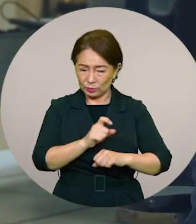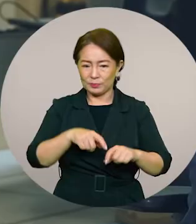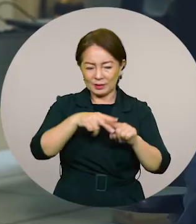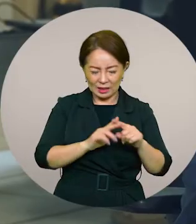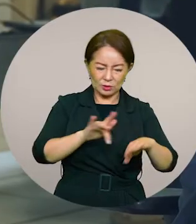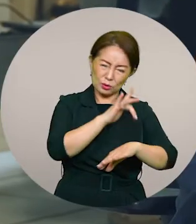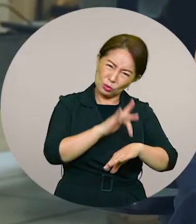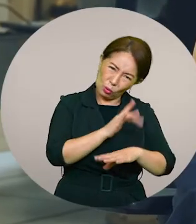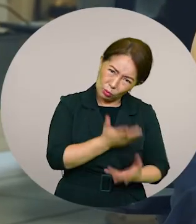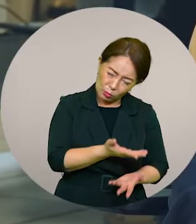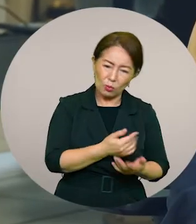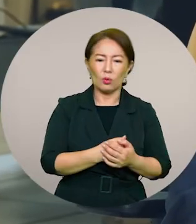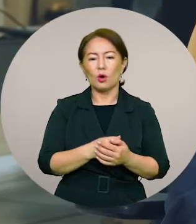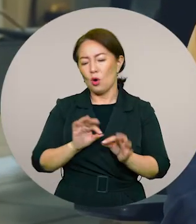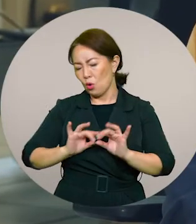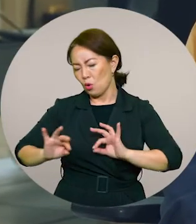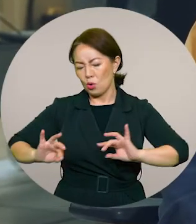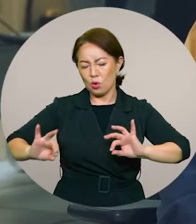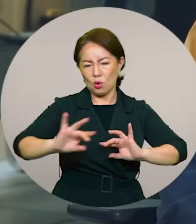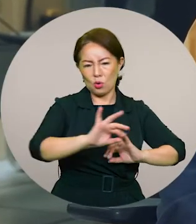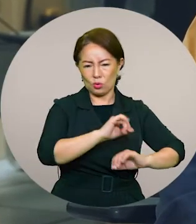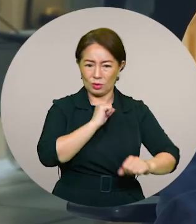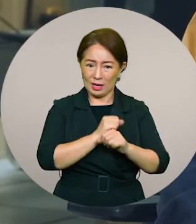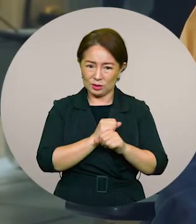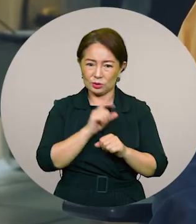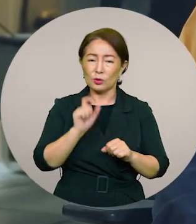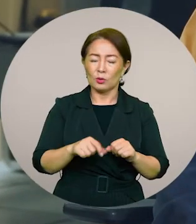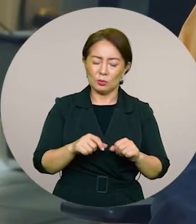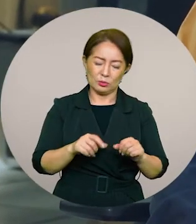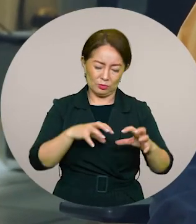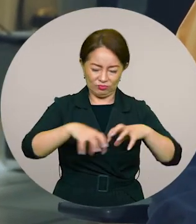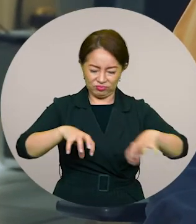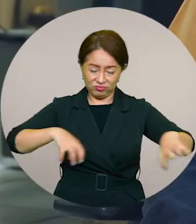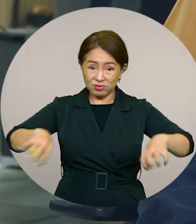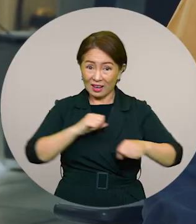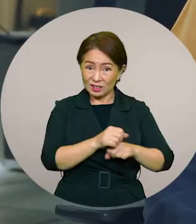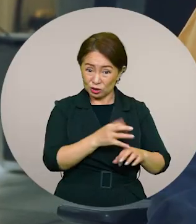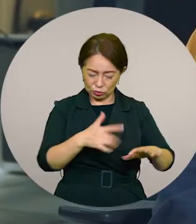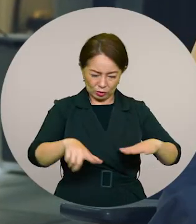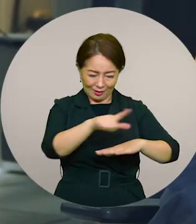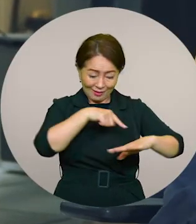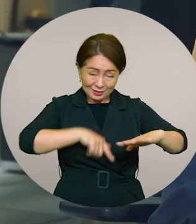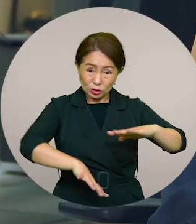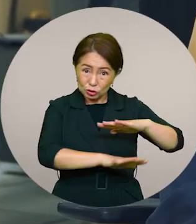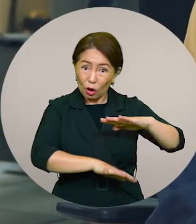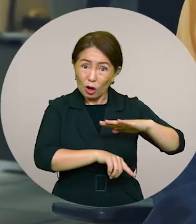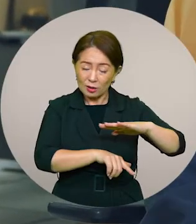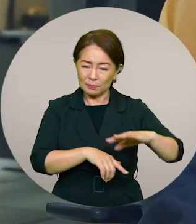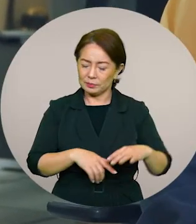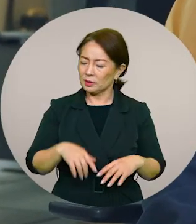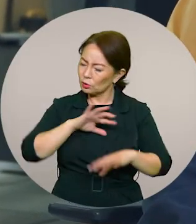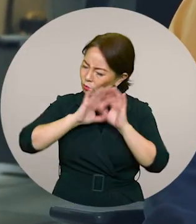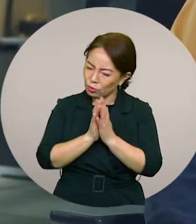засварын төвч гэдэг юм уу тий. Одоо бусад ингээд нөгөө одоо шопууд маягийн одоо газрууд байгаа тий. Эдгээр бүх